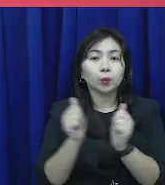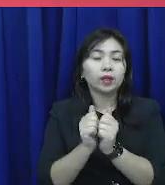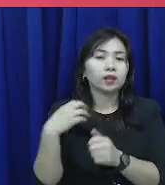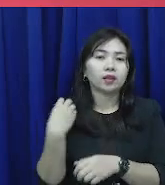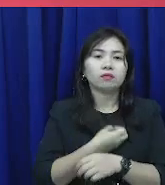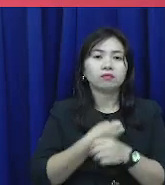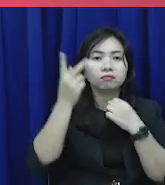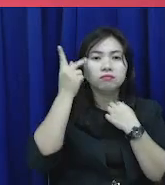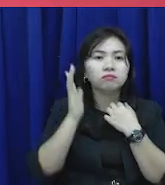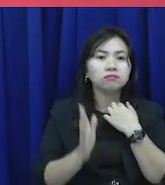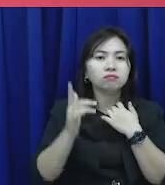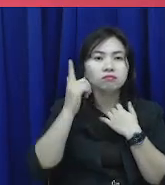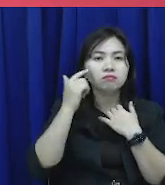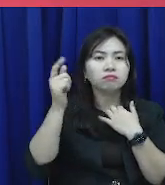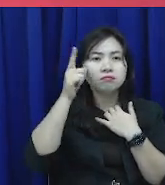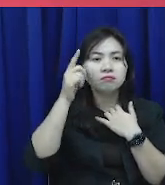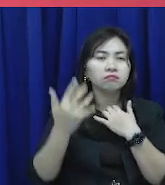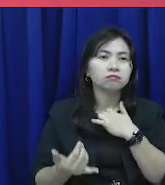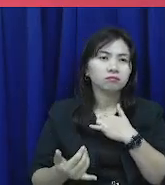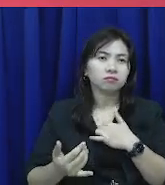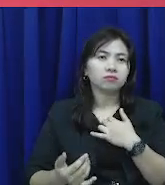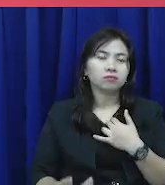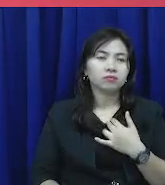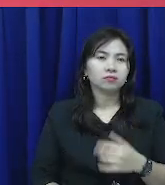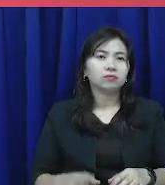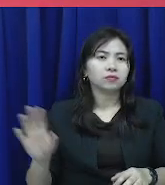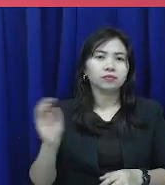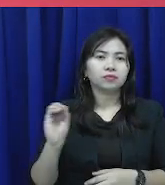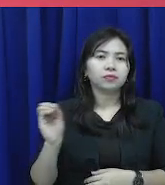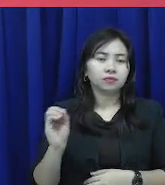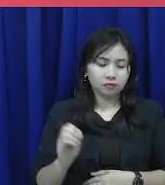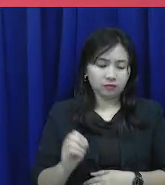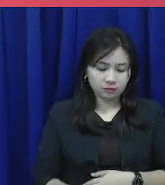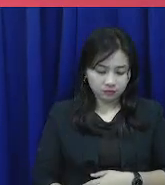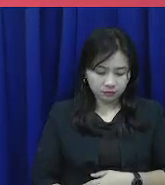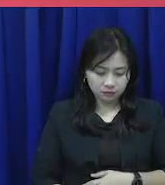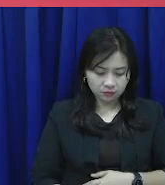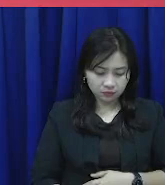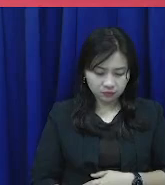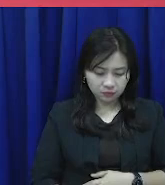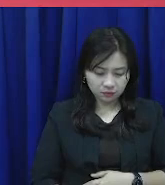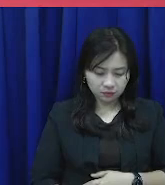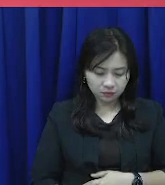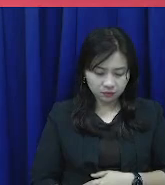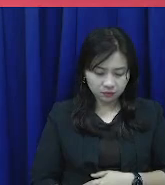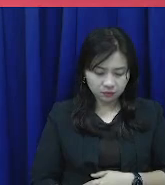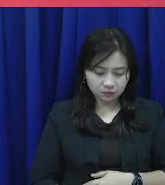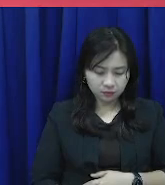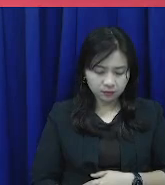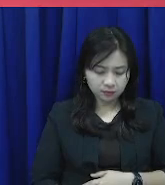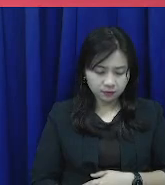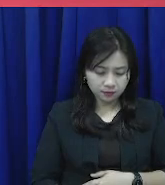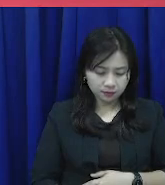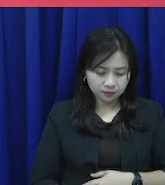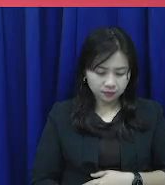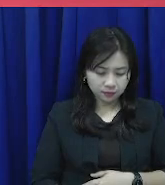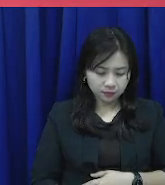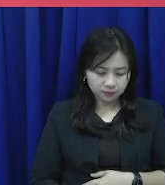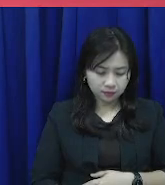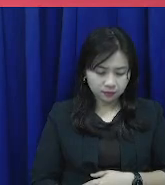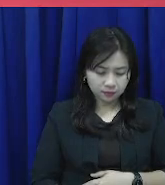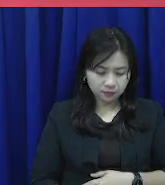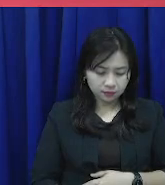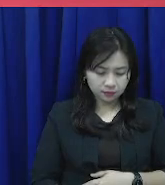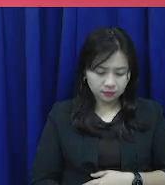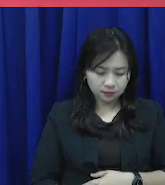sama some of the others are Wala dito but again ay Sabi ko nga ay napakaimportante nito minsan sabi